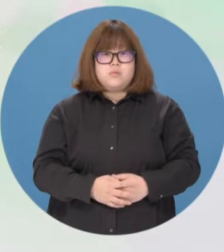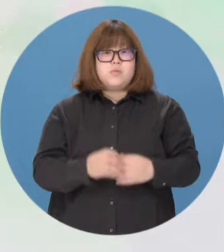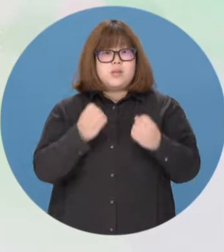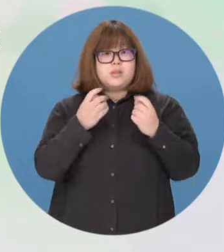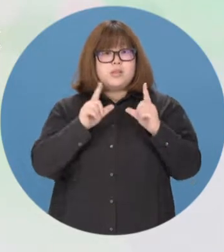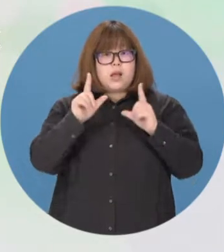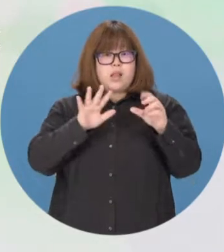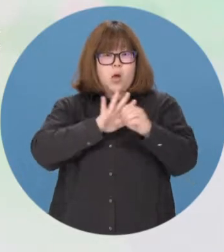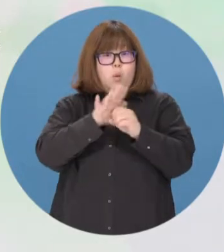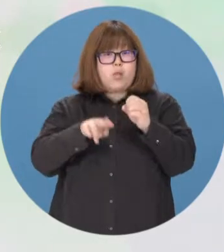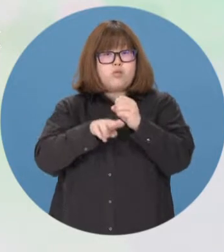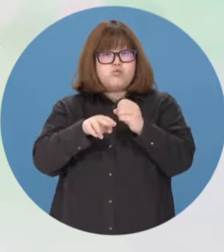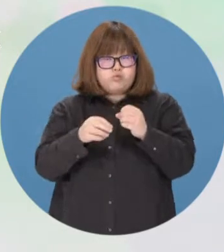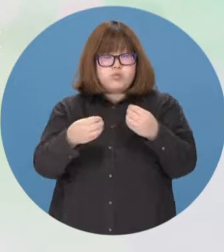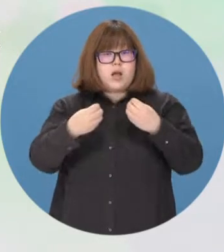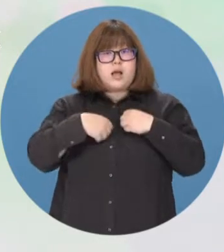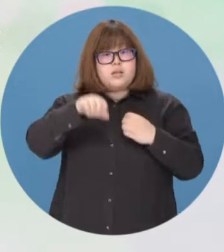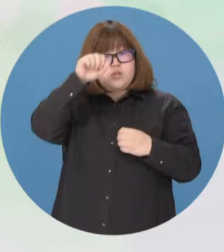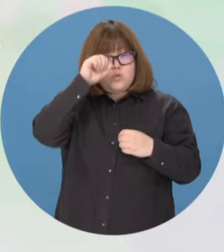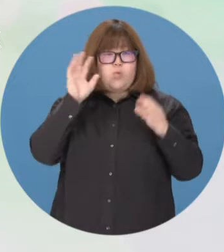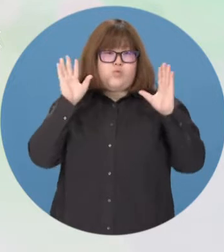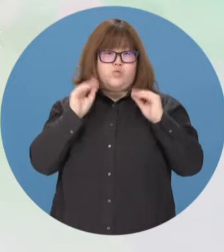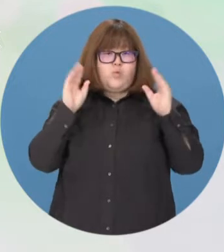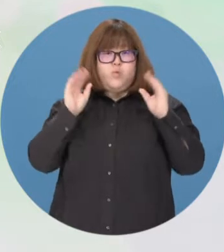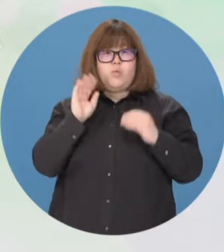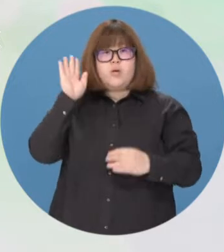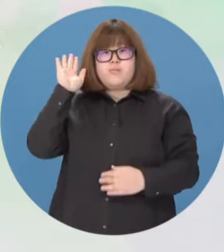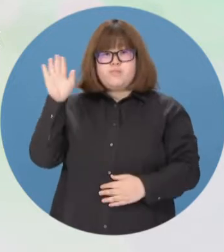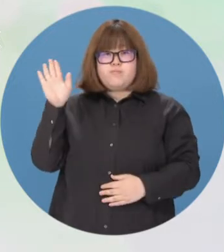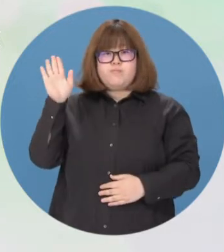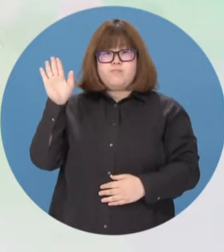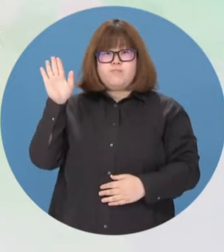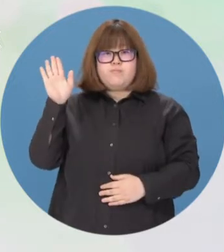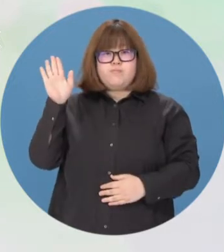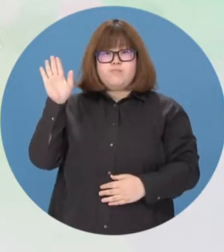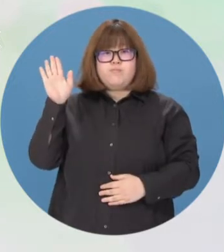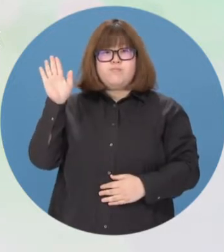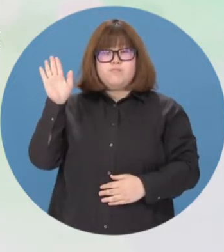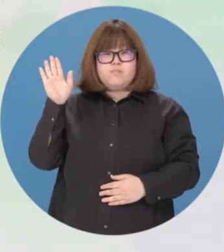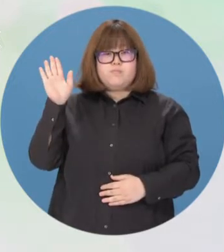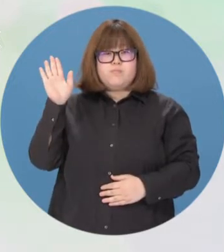新型コロナウイルス感染症の情報は県のホームページをご覧ください